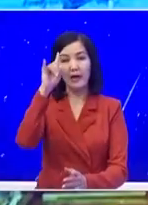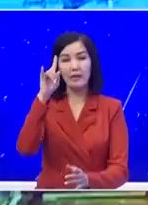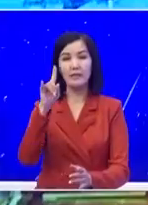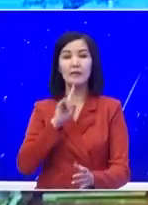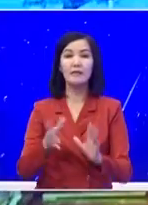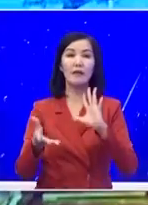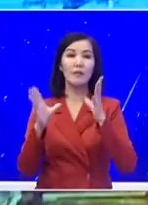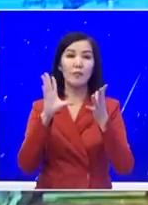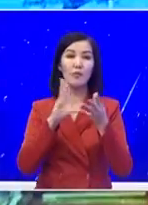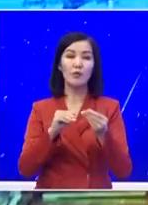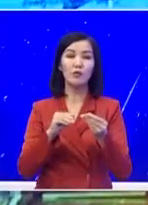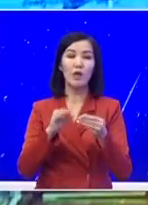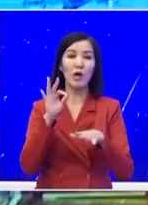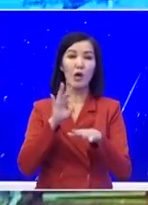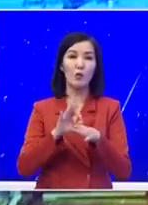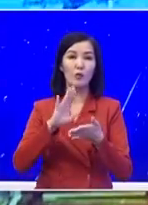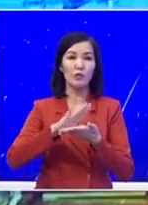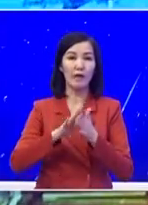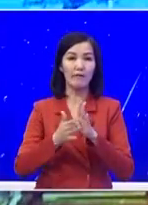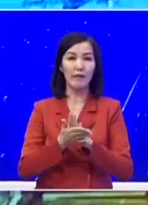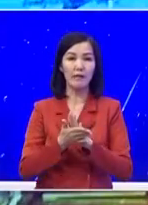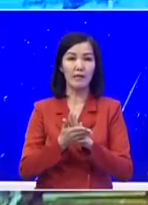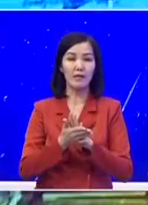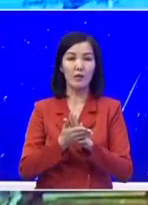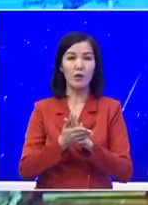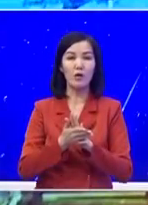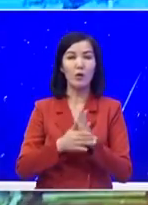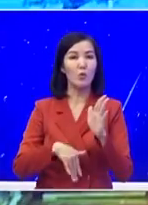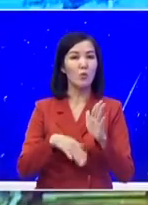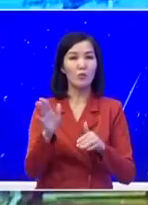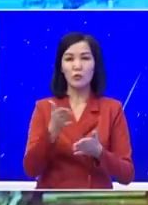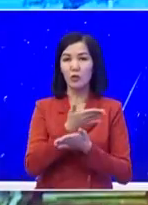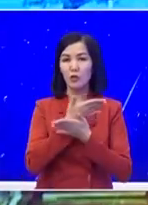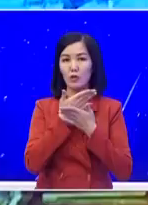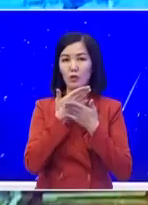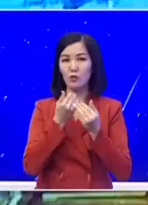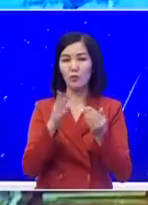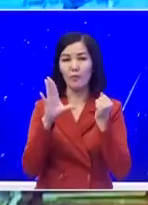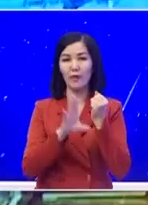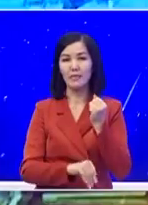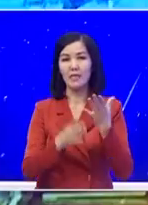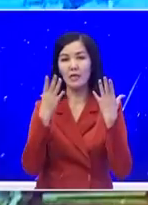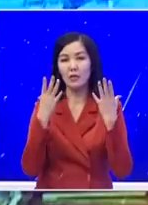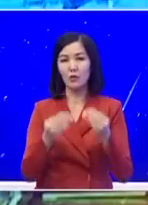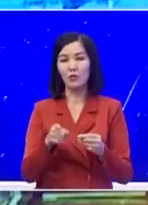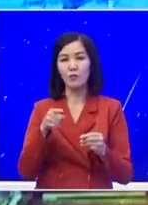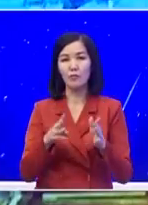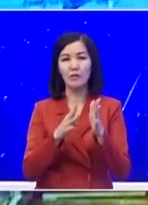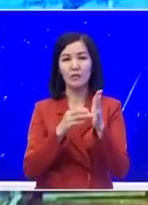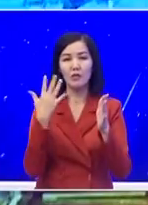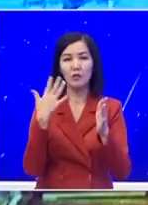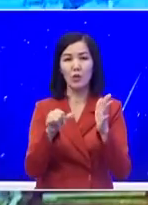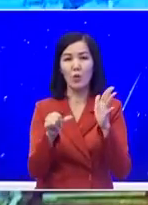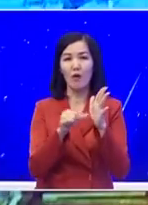Жаман айтпай жақсы жоқ. Елдегі эпидемиологиялық жағдай жақсармай тұр. Соңғы тәулікте індет құрығына тағы 1856